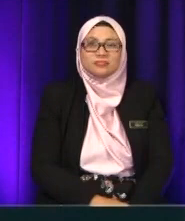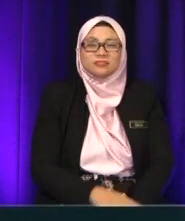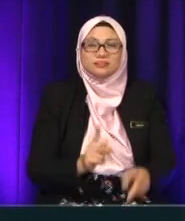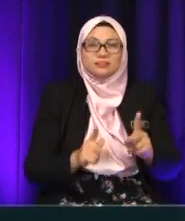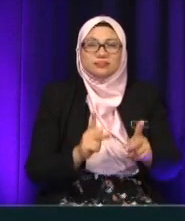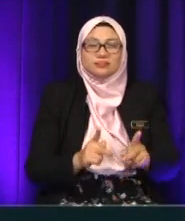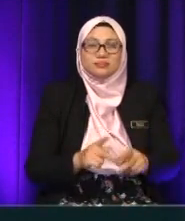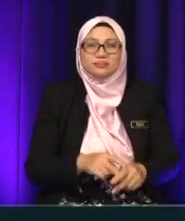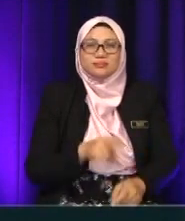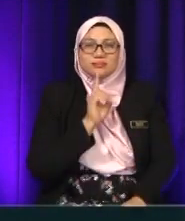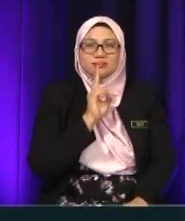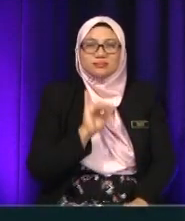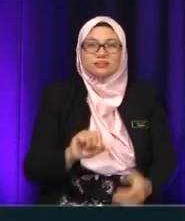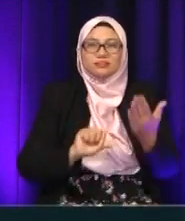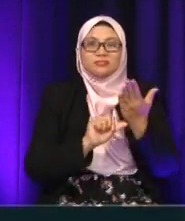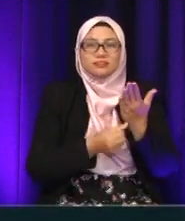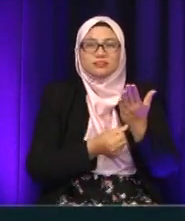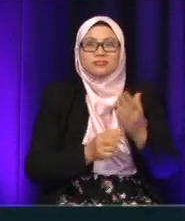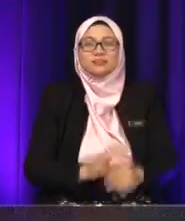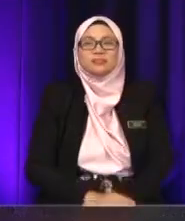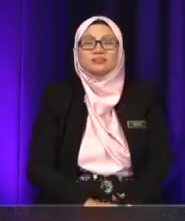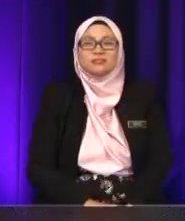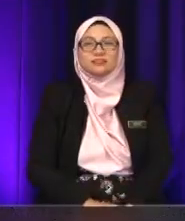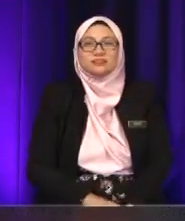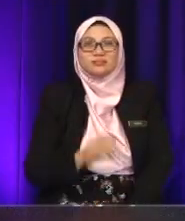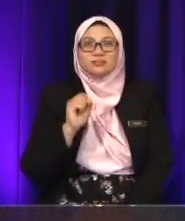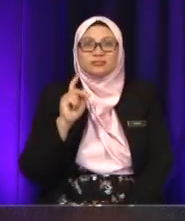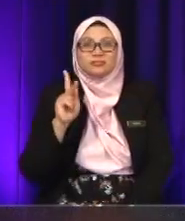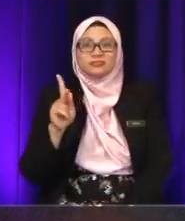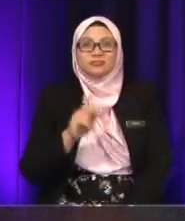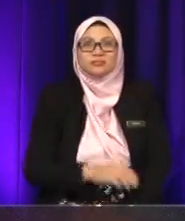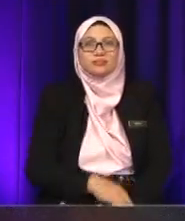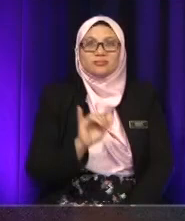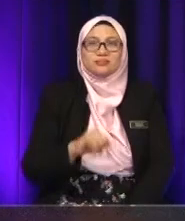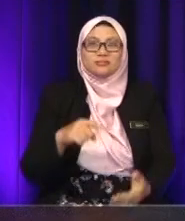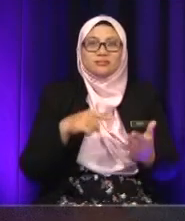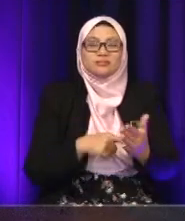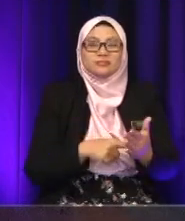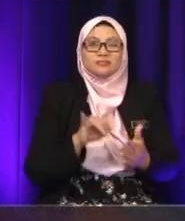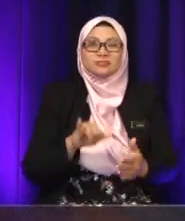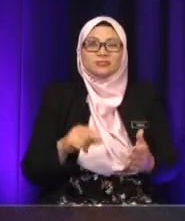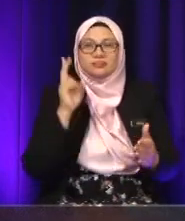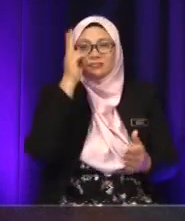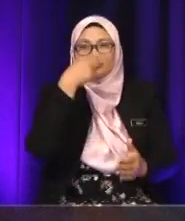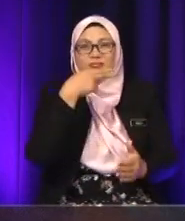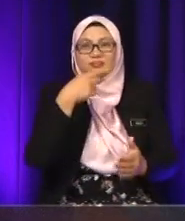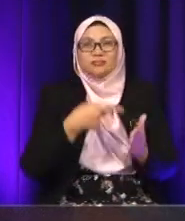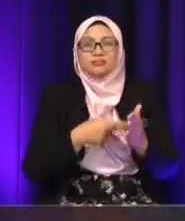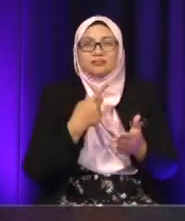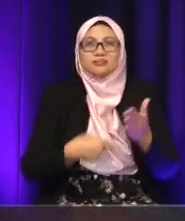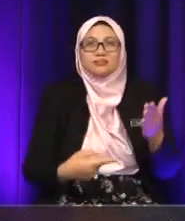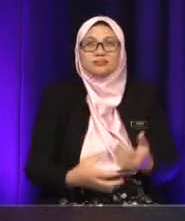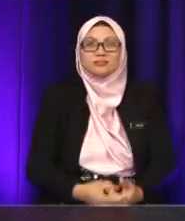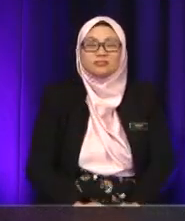asas ya oke oke yang ini pula yang di Harapan Kita yang di hadapan ini adalah